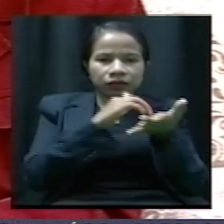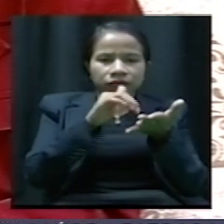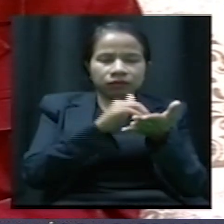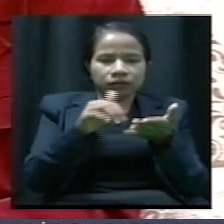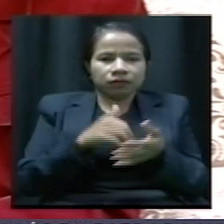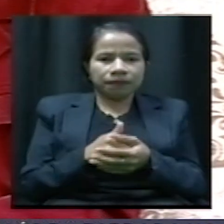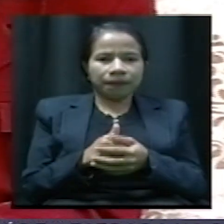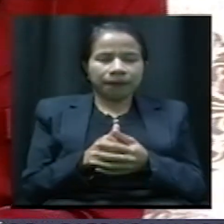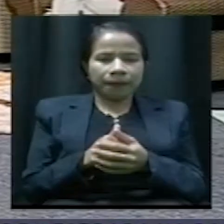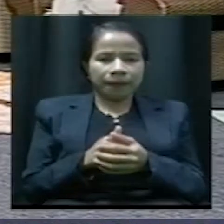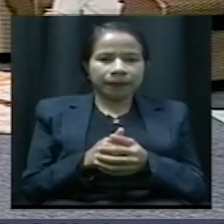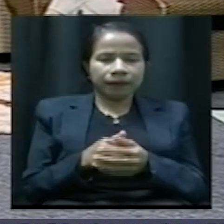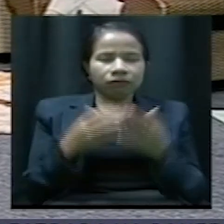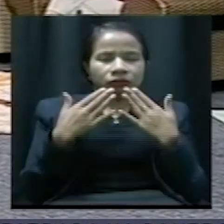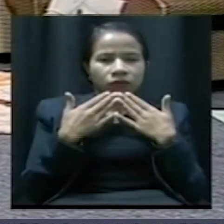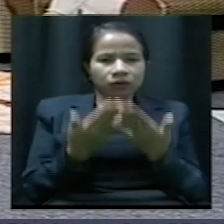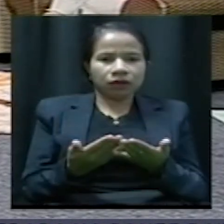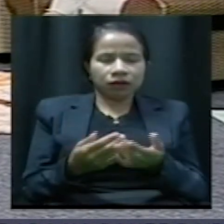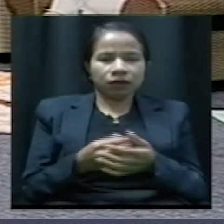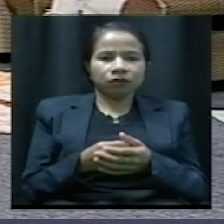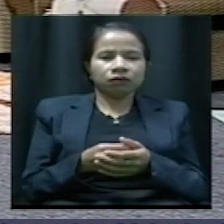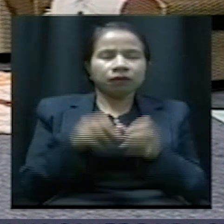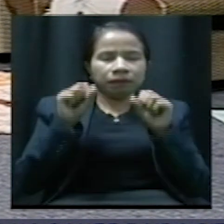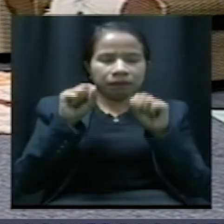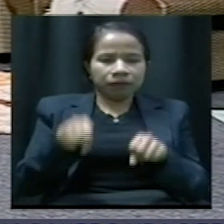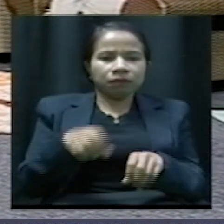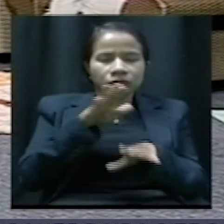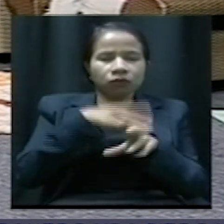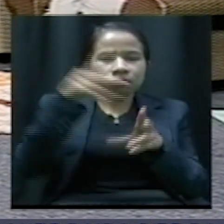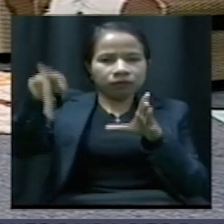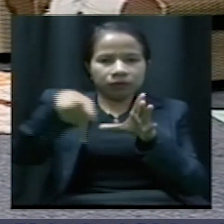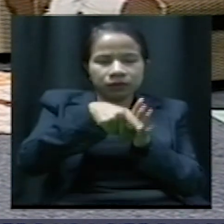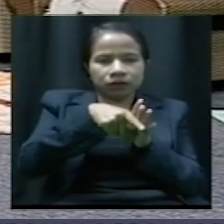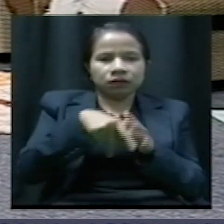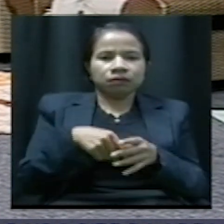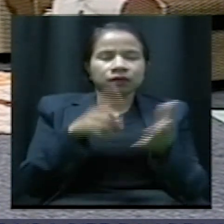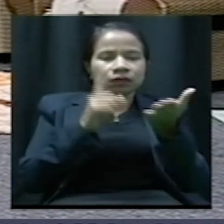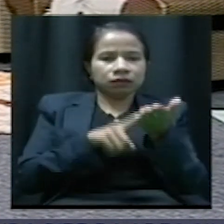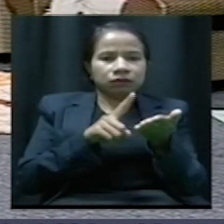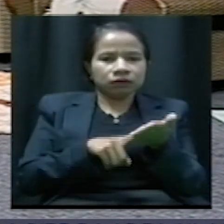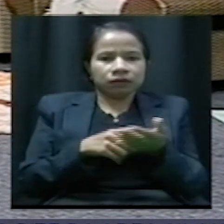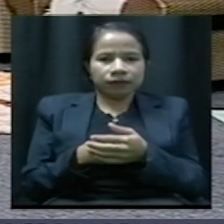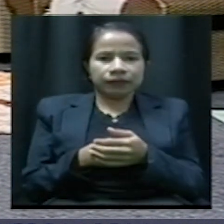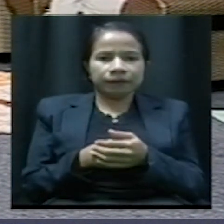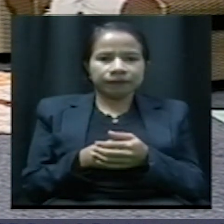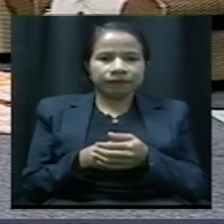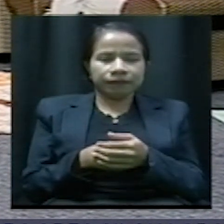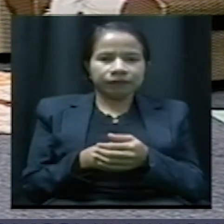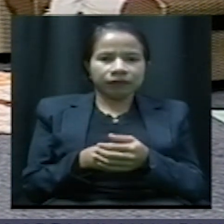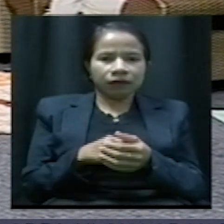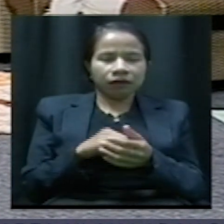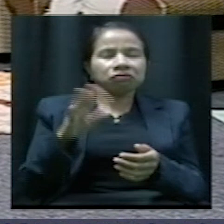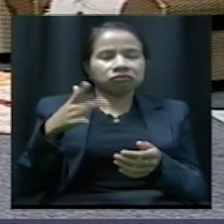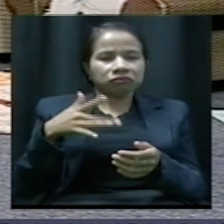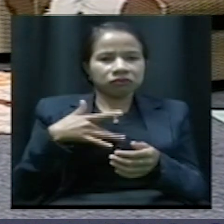tibar. Ya. Ya, primeiro lugar, obrigado, belehetan bivang edene na partisipa ya dia diskusaun edene. Itu